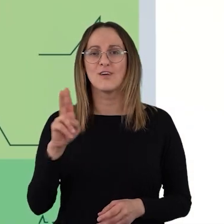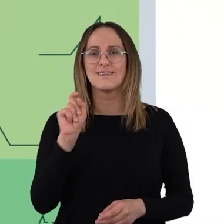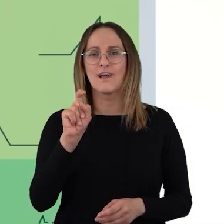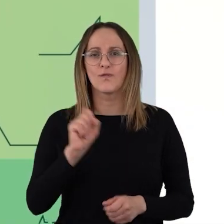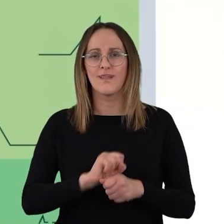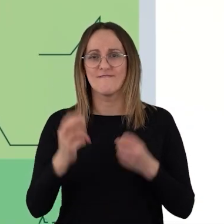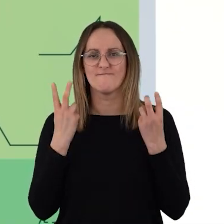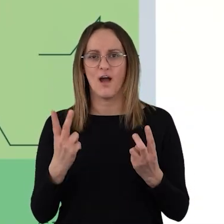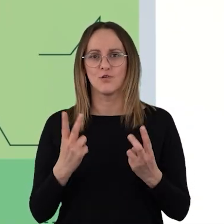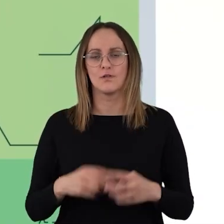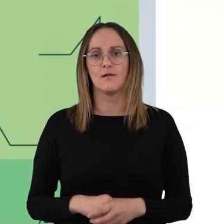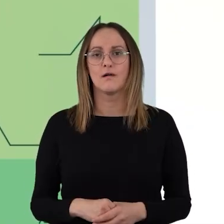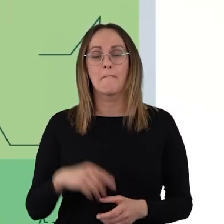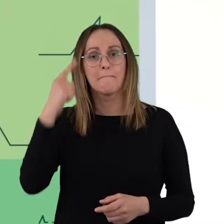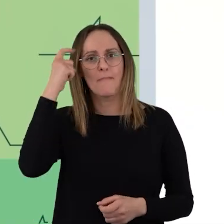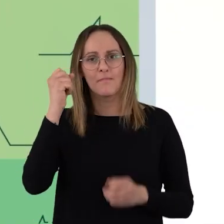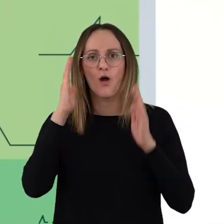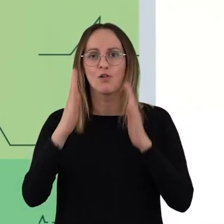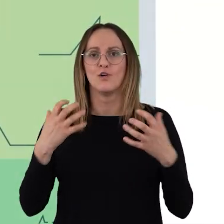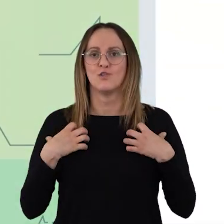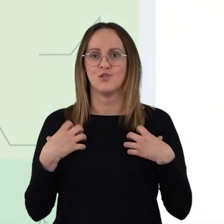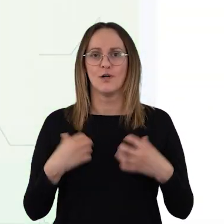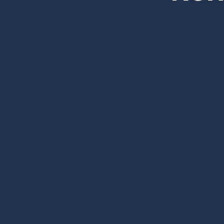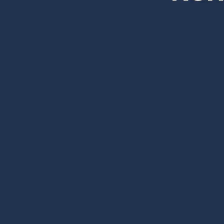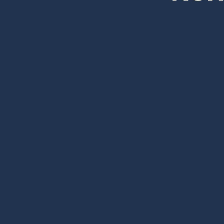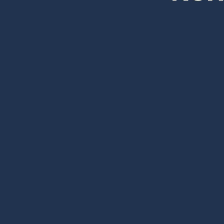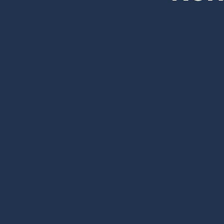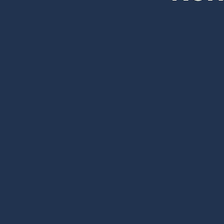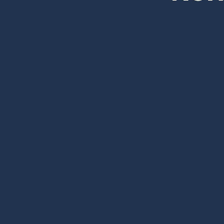Każda sekunda ma znaczenie. Pamiętaj o korytarzu życia.